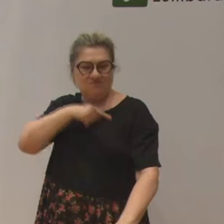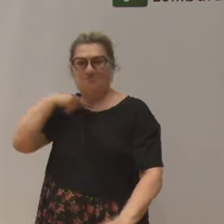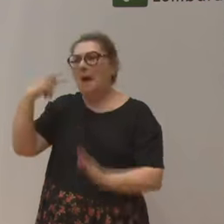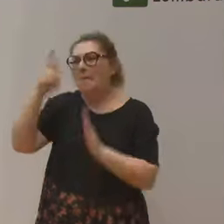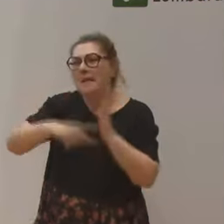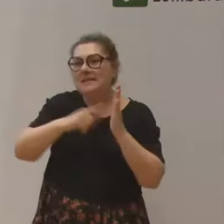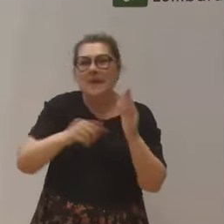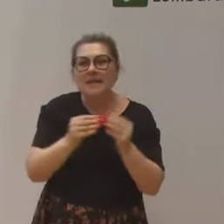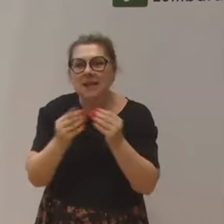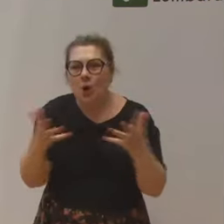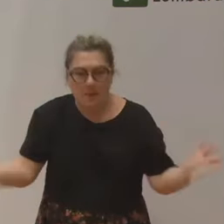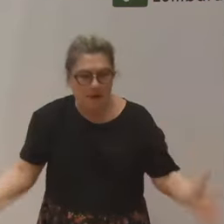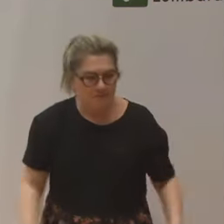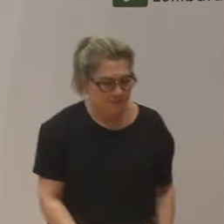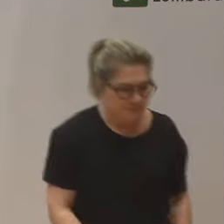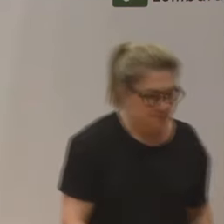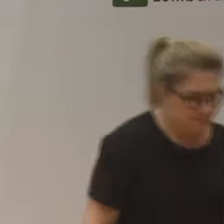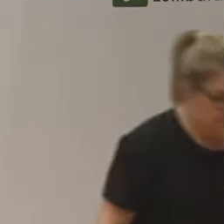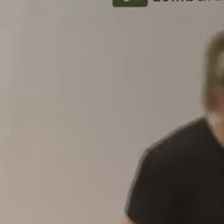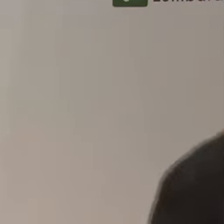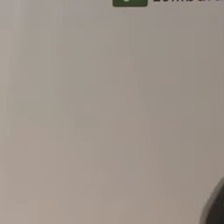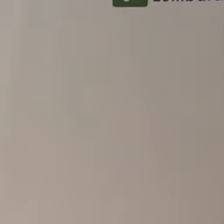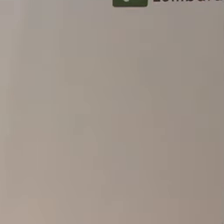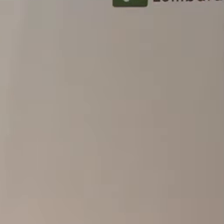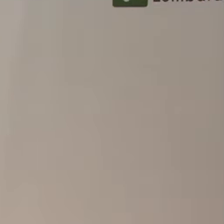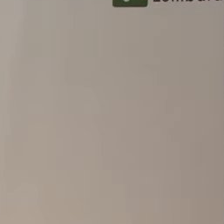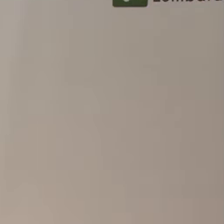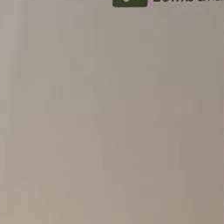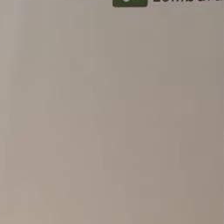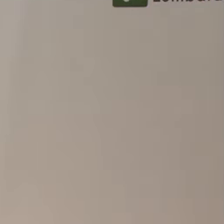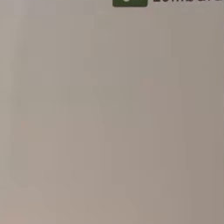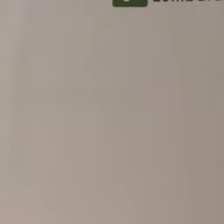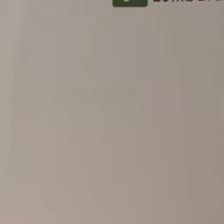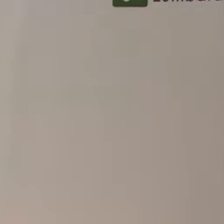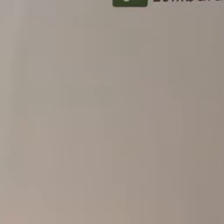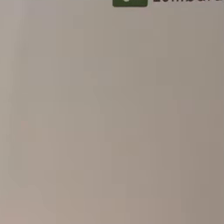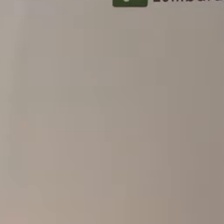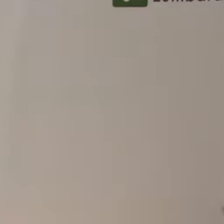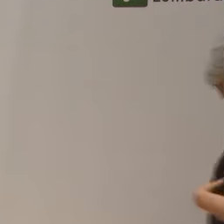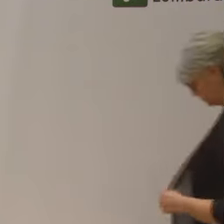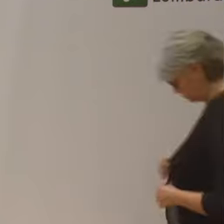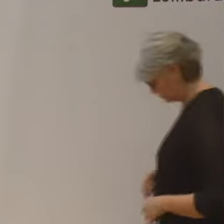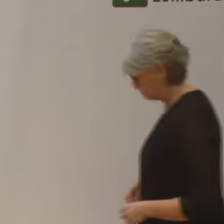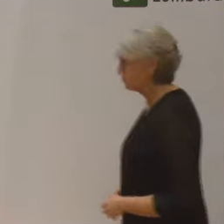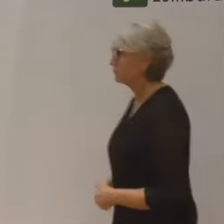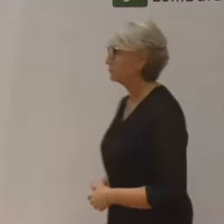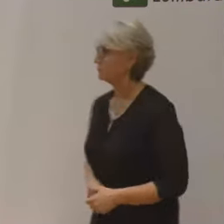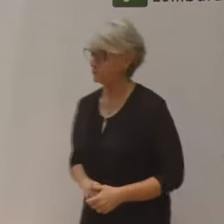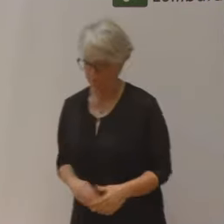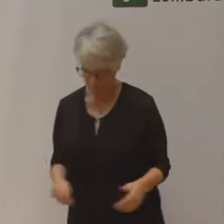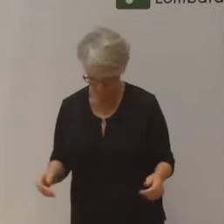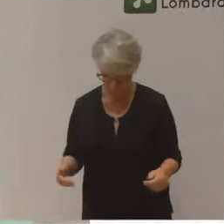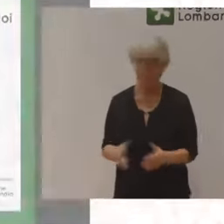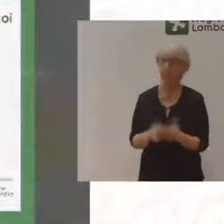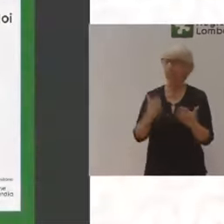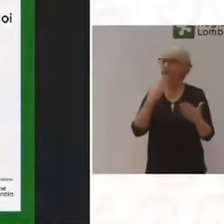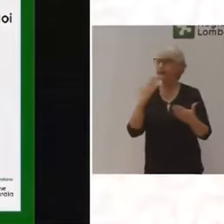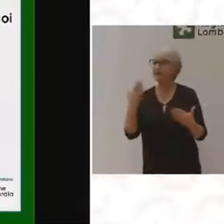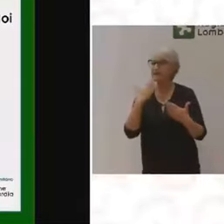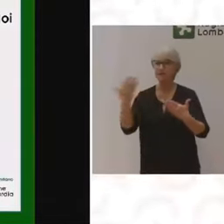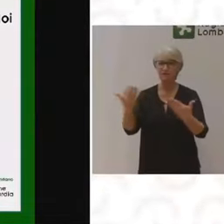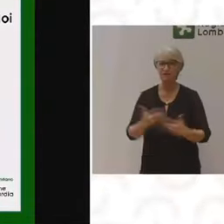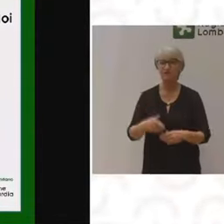sono andati. Grazie. Grazie, assessore, grazie a tutti. Adesso faremo vedere delle slide che ci